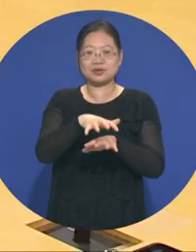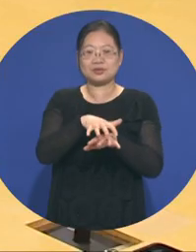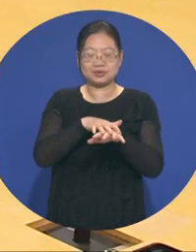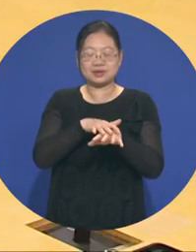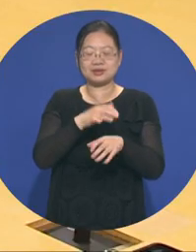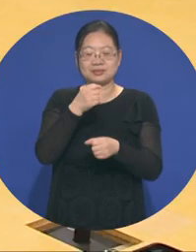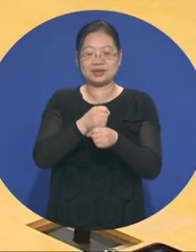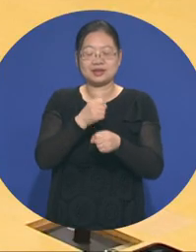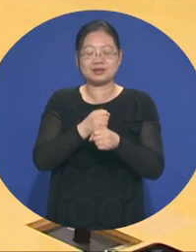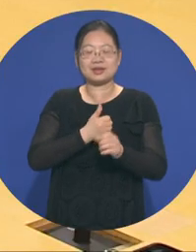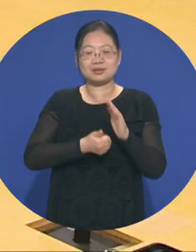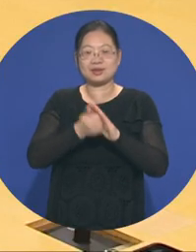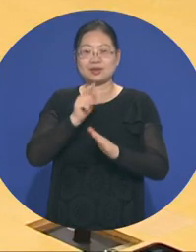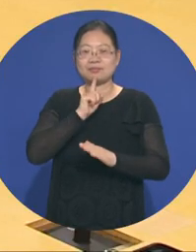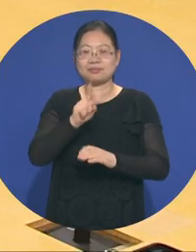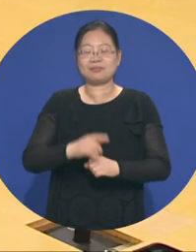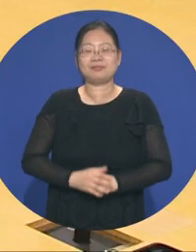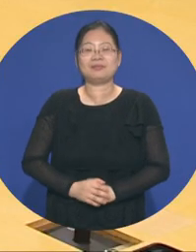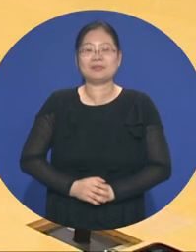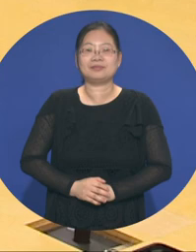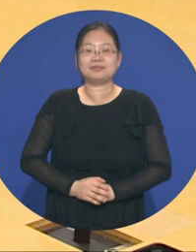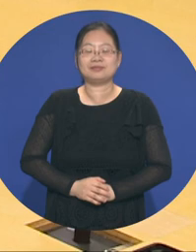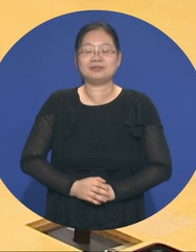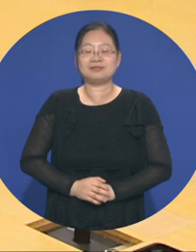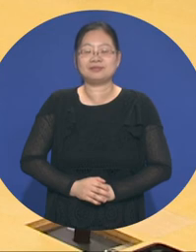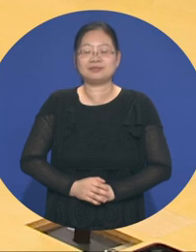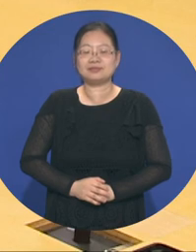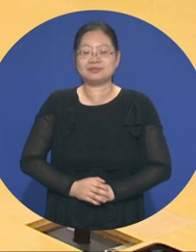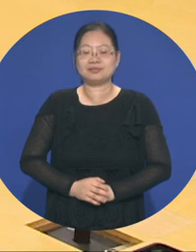자리잡는 계기가 되길 희망한다고 전했습니다